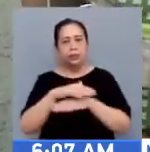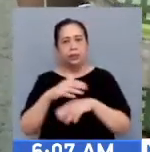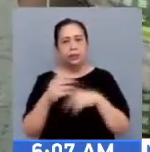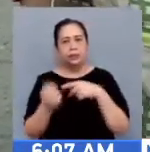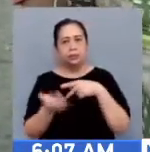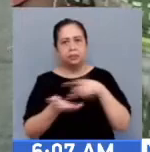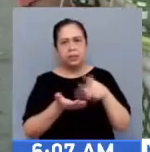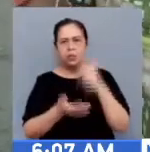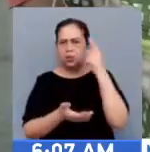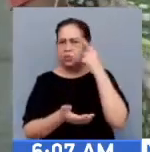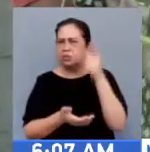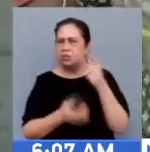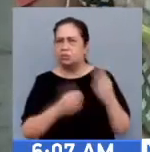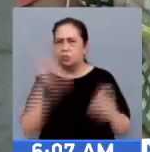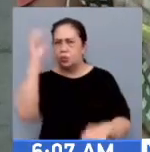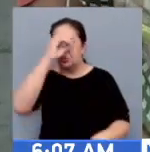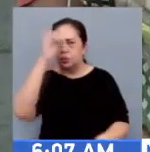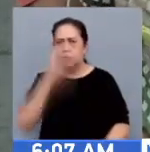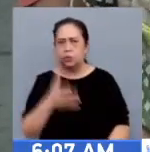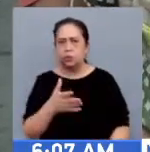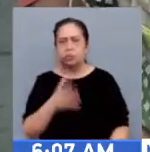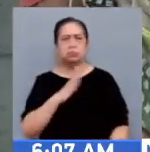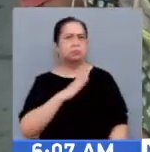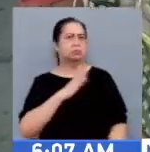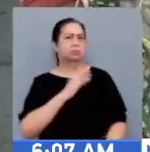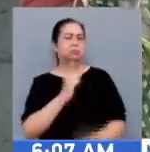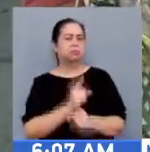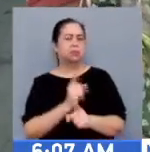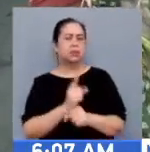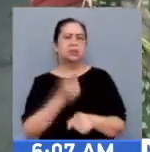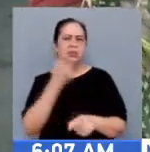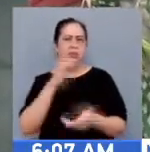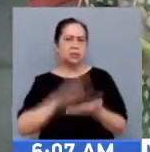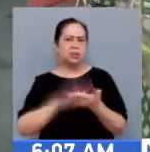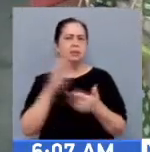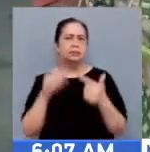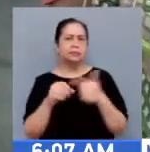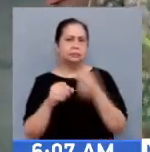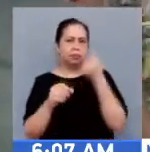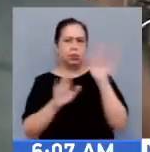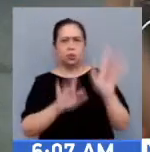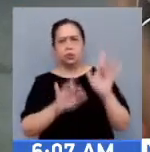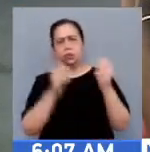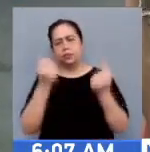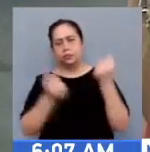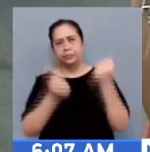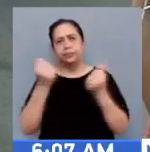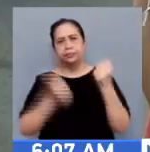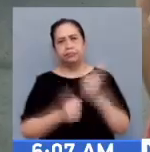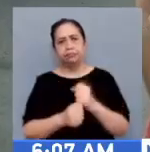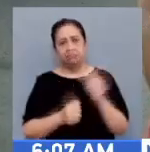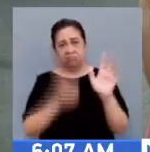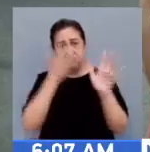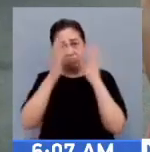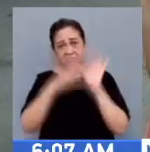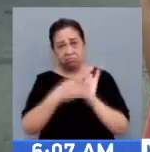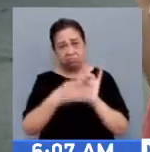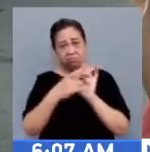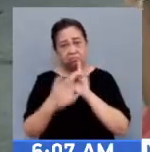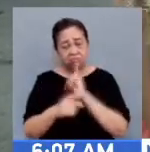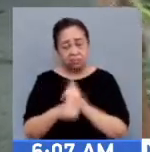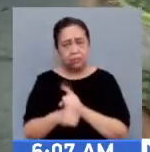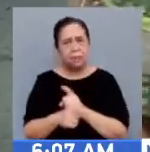dyan? Tama lang po kasi mataas ang gasolina. Kawawa naman yung mga driver. Nakikisimpatya kayo talaga. No? Pero